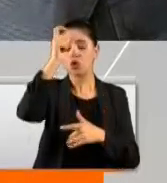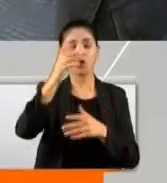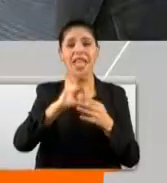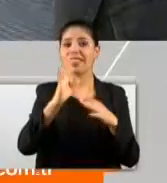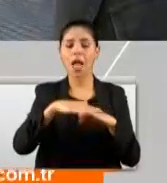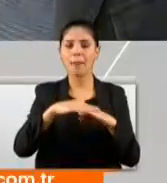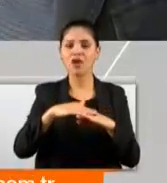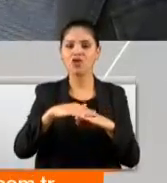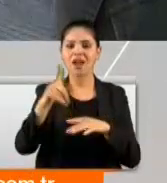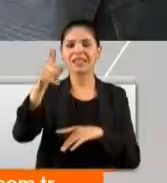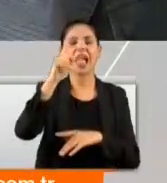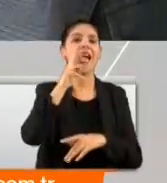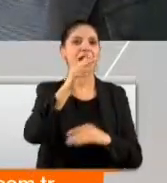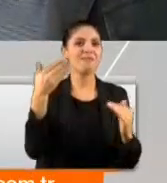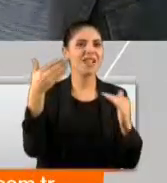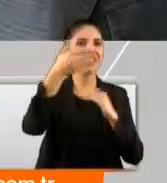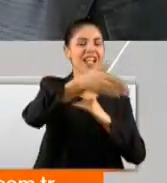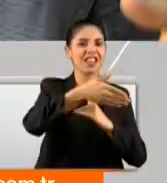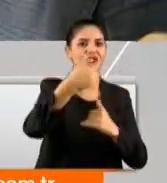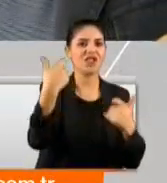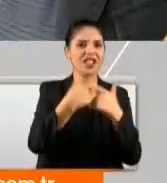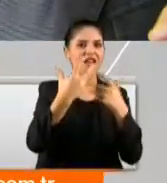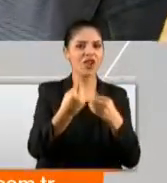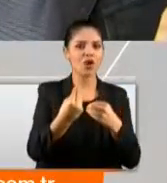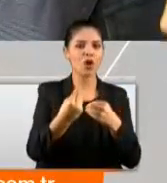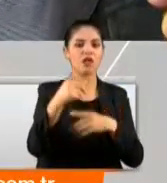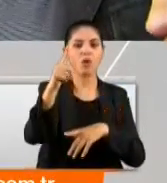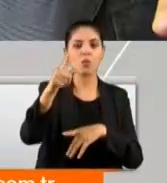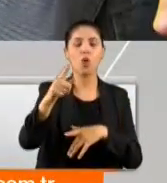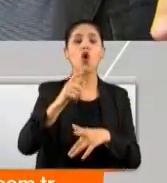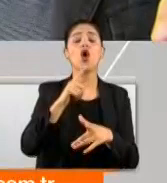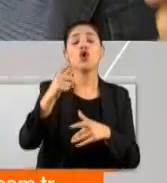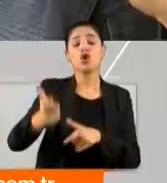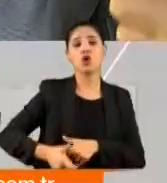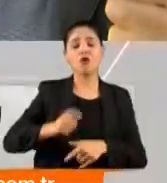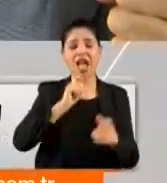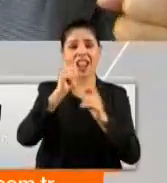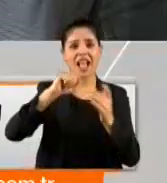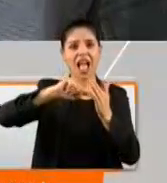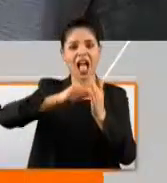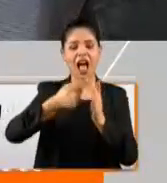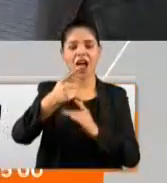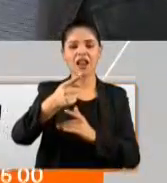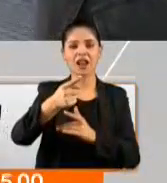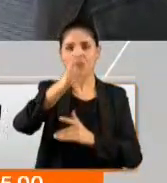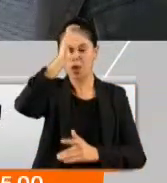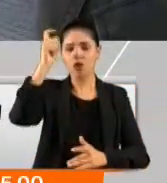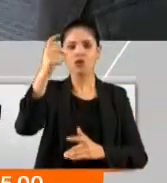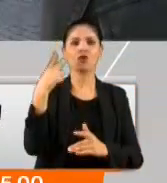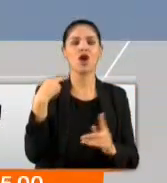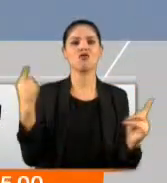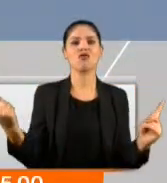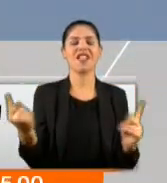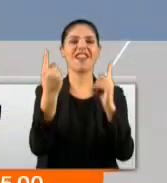Müdahale edecekti Ermenistan'a. O zaman kolektif güvenlik anlaşması devreye girecek ve Türkiye ile Rusya